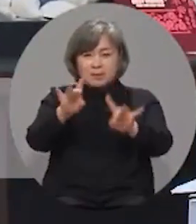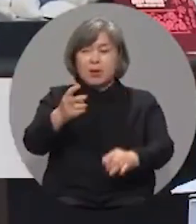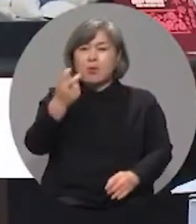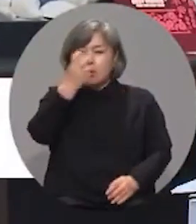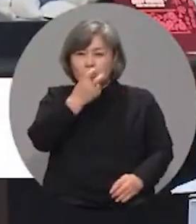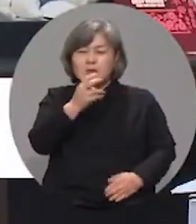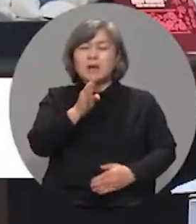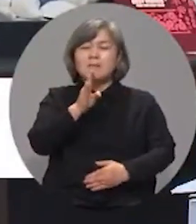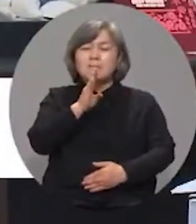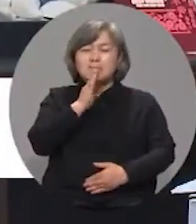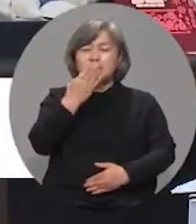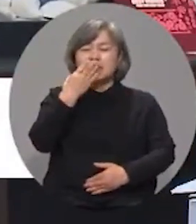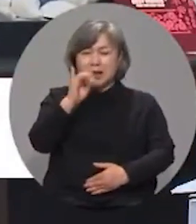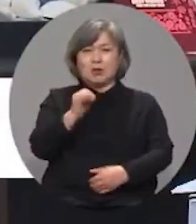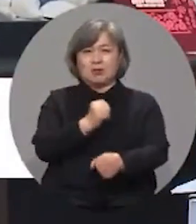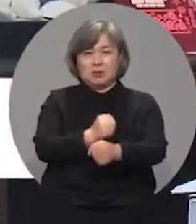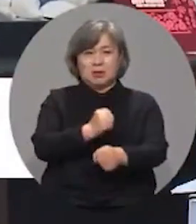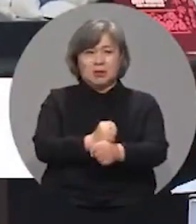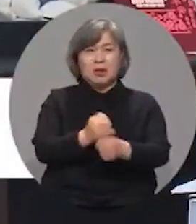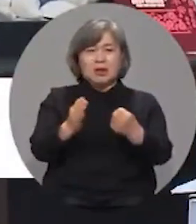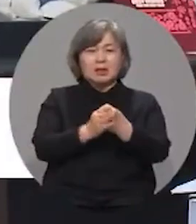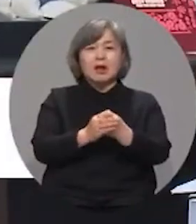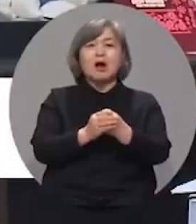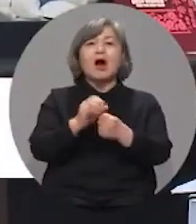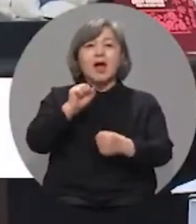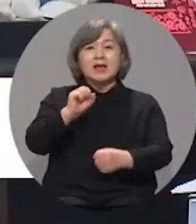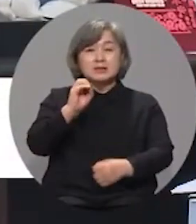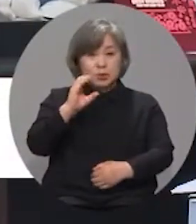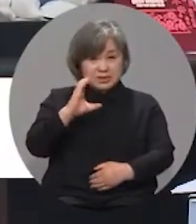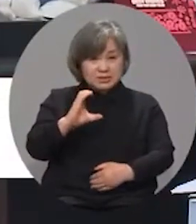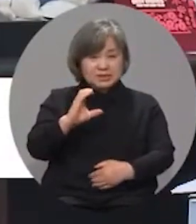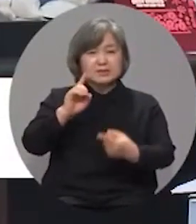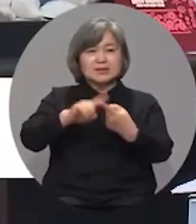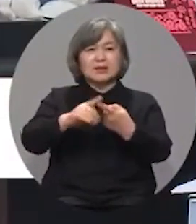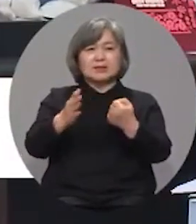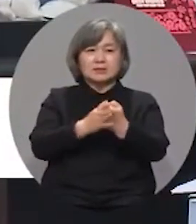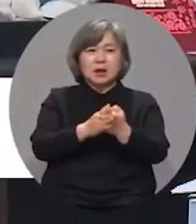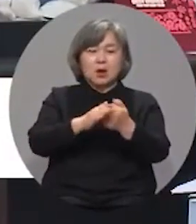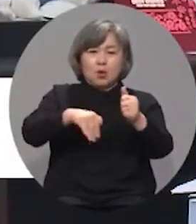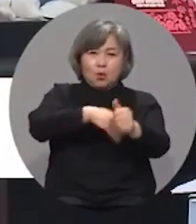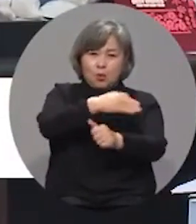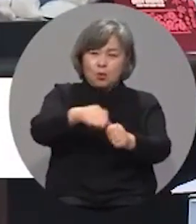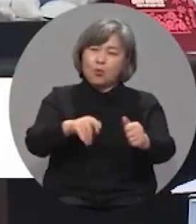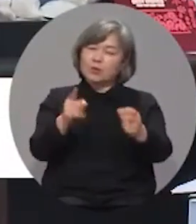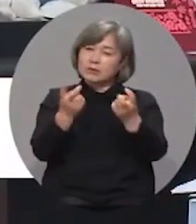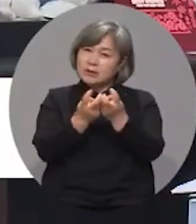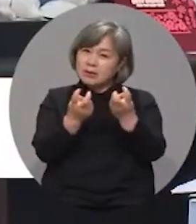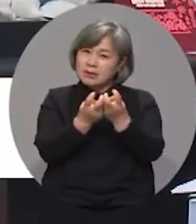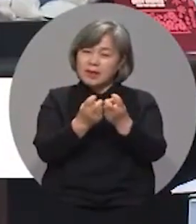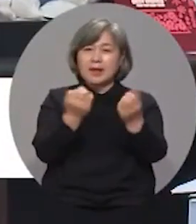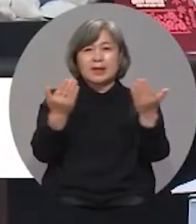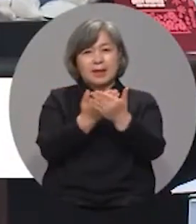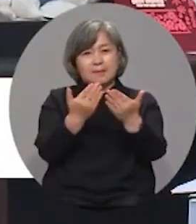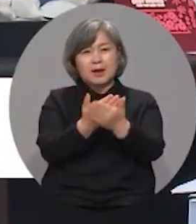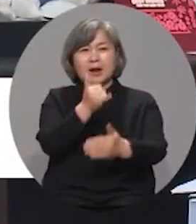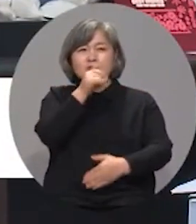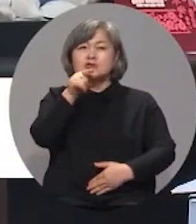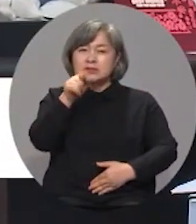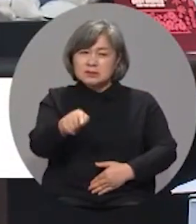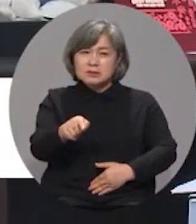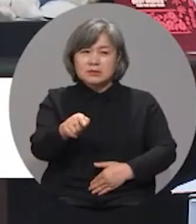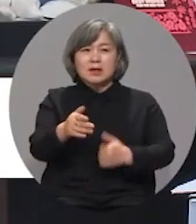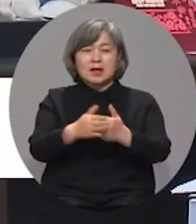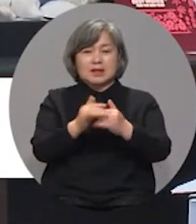가치는 당연 있으니까 이게 꿸 수 ccel 걸 그 관계는 방향과 어떻게 조화를 이루면서 개발을 가속화 시킬 것이냐